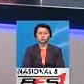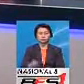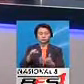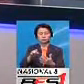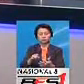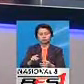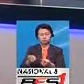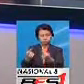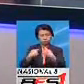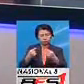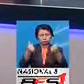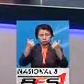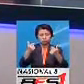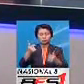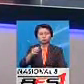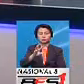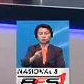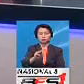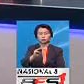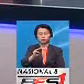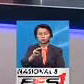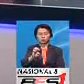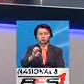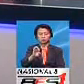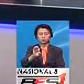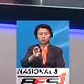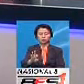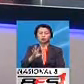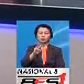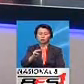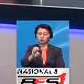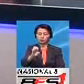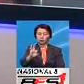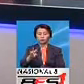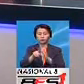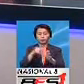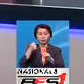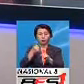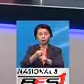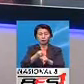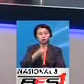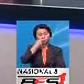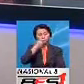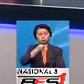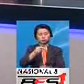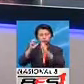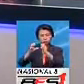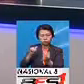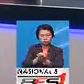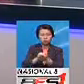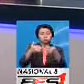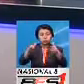Dalam reaksi segera, Pengarah Eksekutif Persekutuan Majikan Malaysia MEF, Dato' Syamsuddin Bardah menyifatkan langkah itu